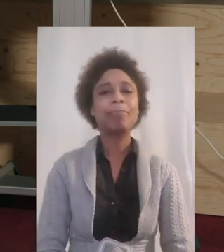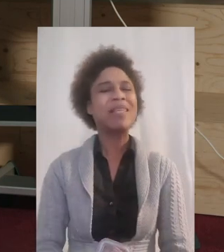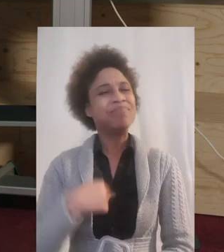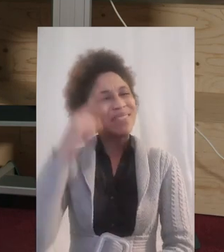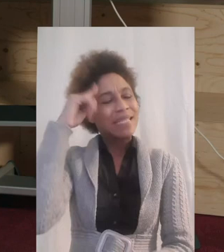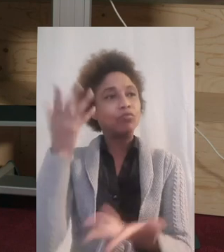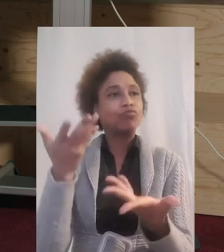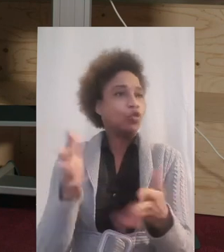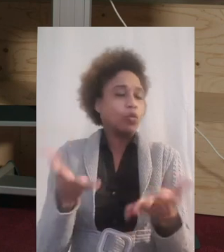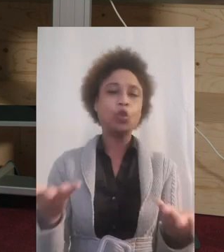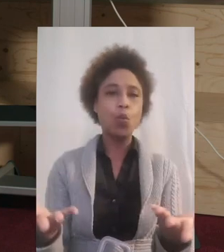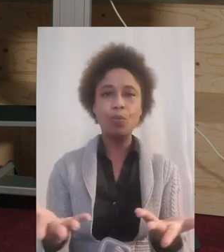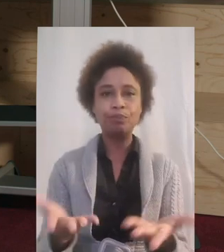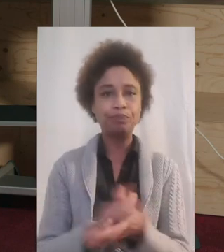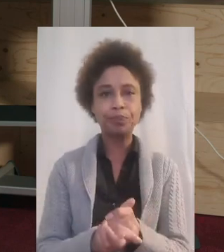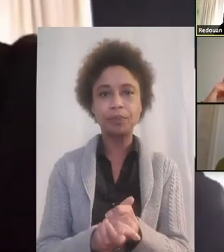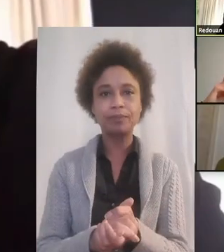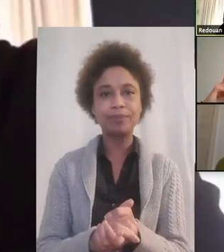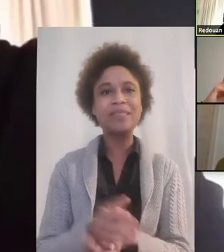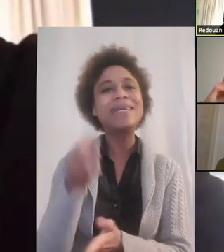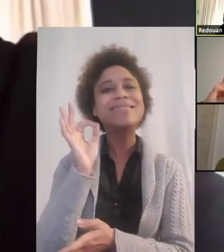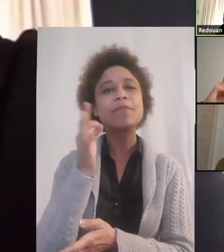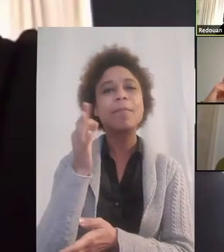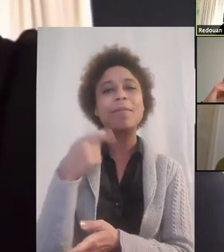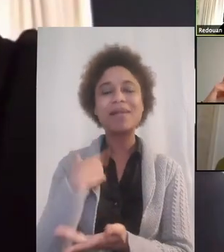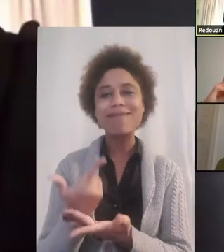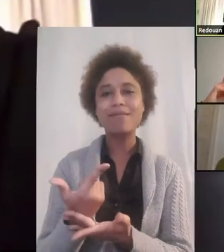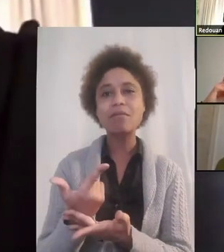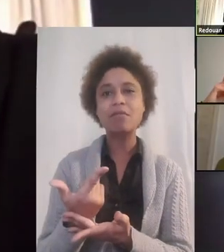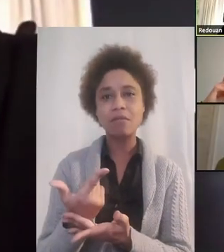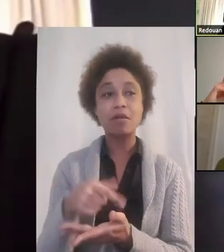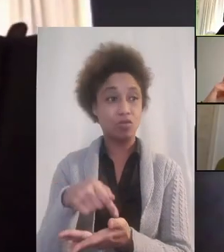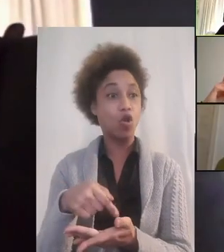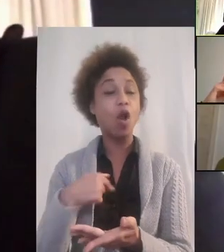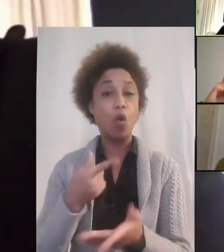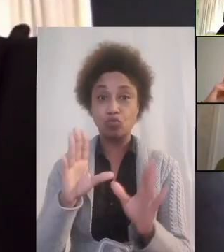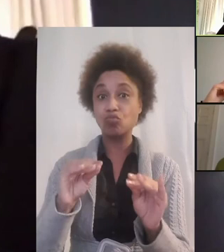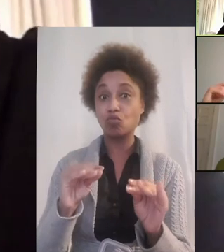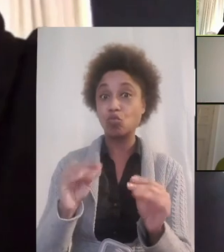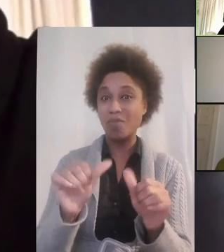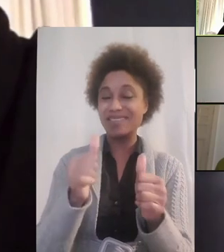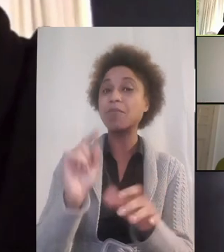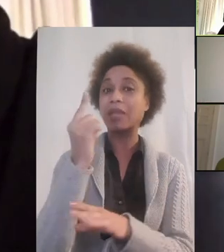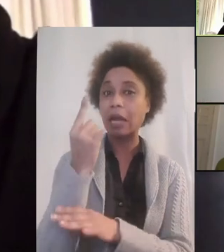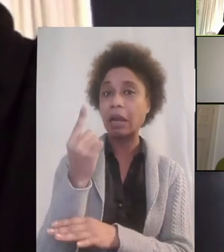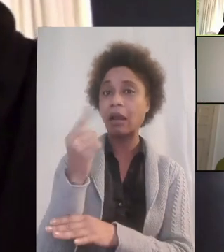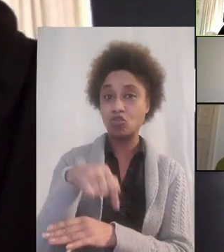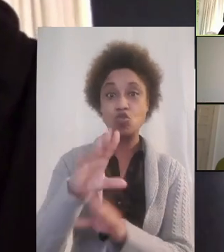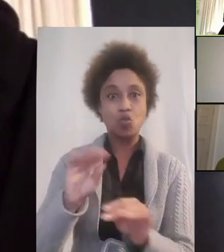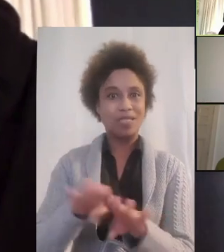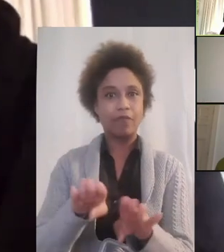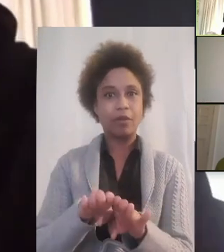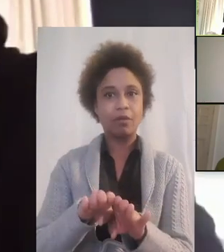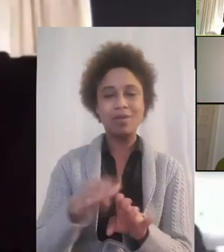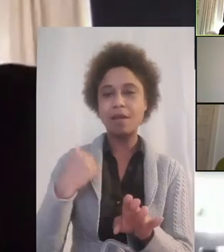ik denk sowieso gewoon het gesprek ook aangaan zoals we dit nu doen. Dat is heel erg belangrijk. En dan met mensen